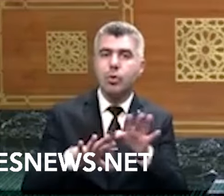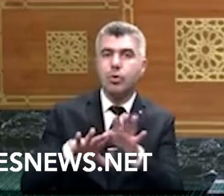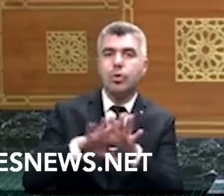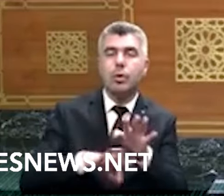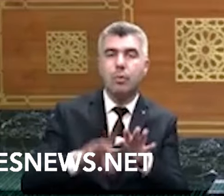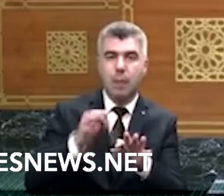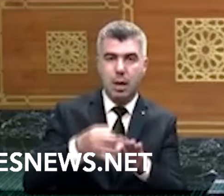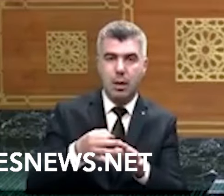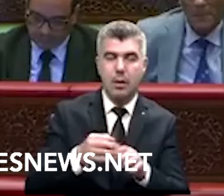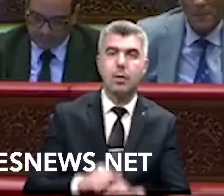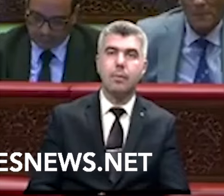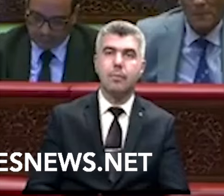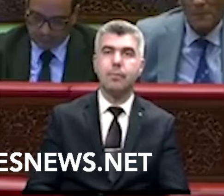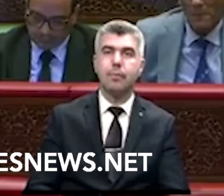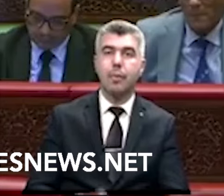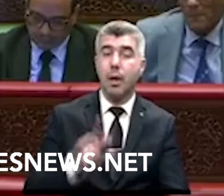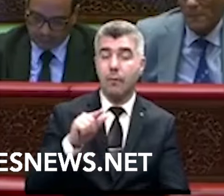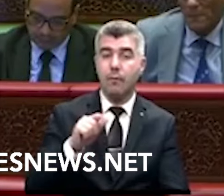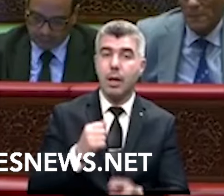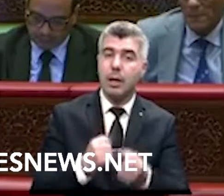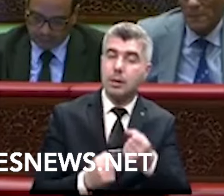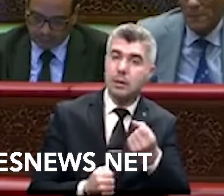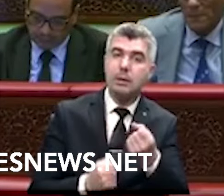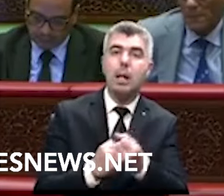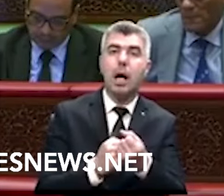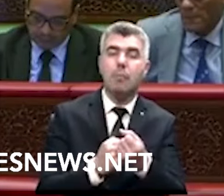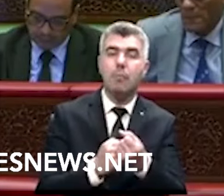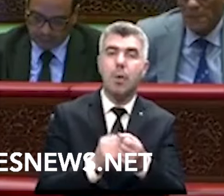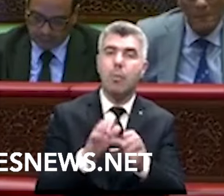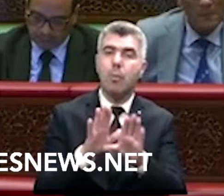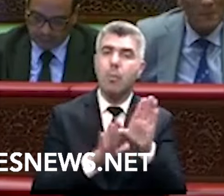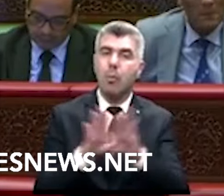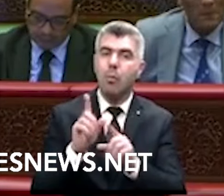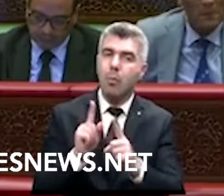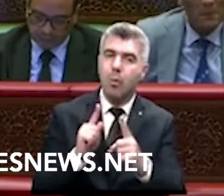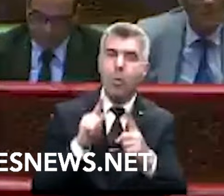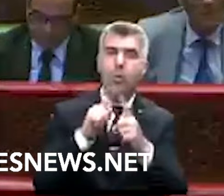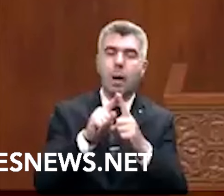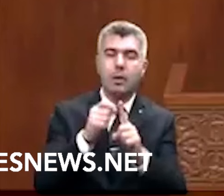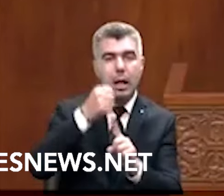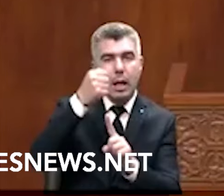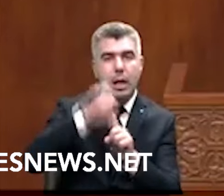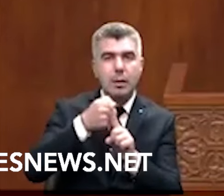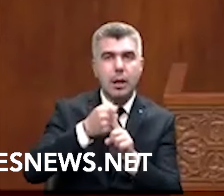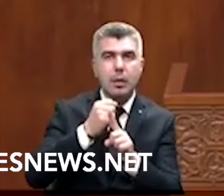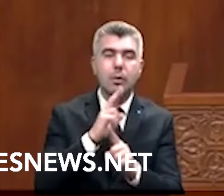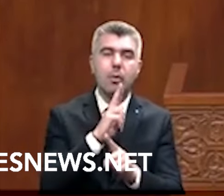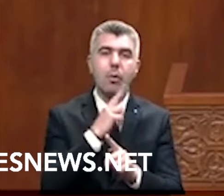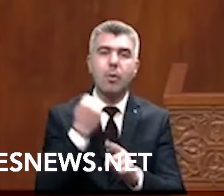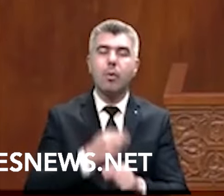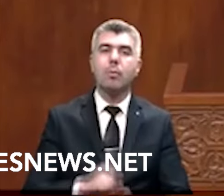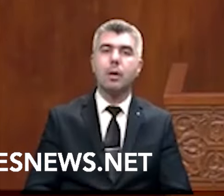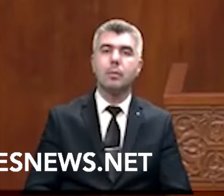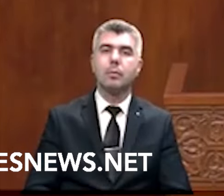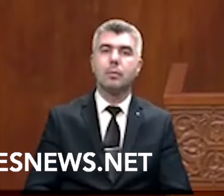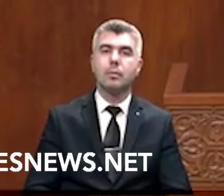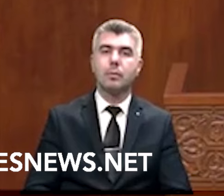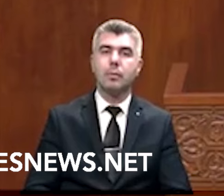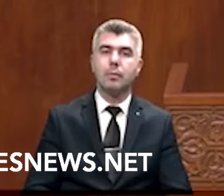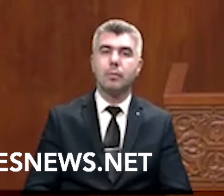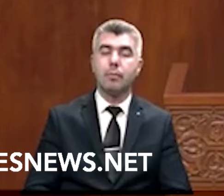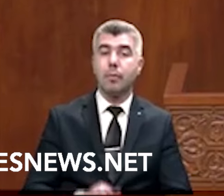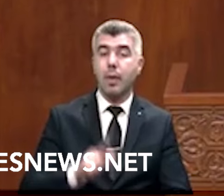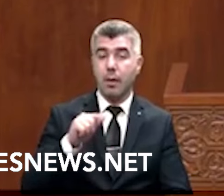باننا نؤكد دعمنا لكم في مباشره كل الاصلاحات التي بادرت اليها الحكومه وبناء عليه